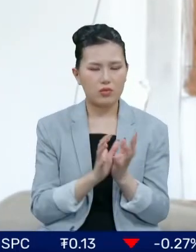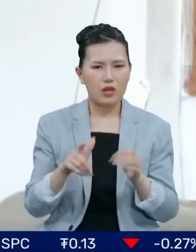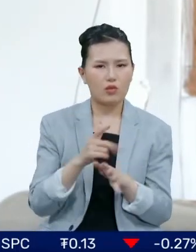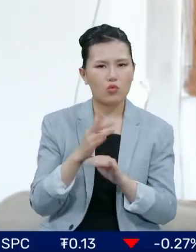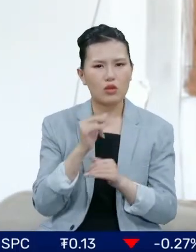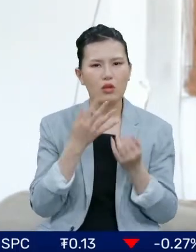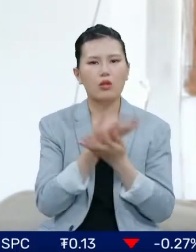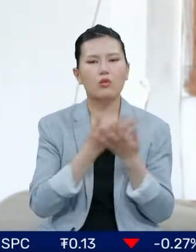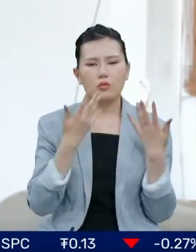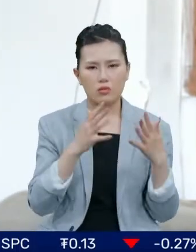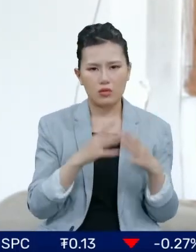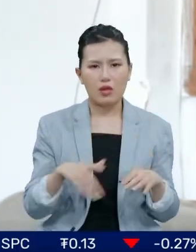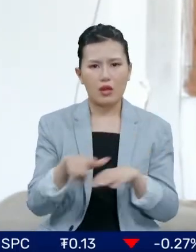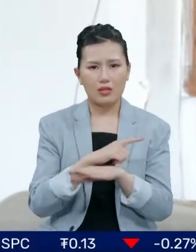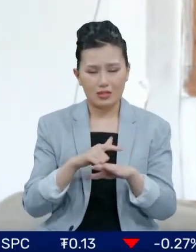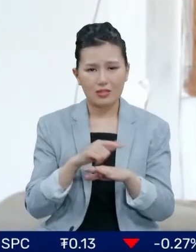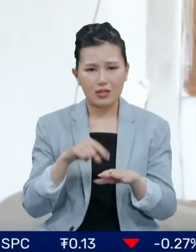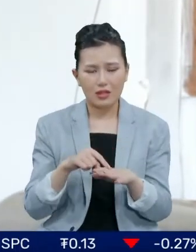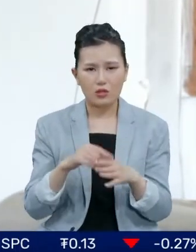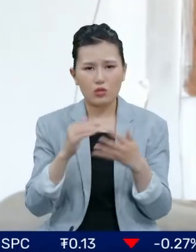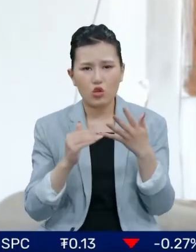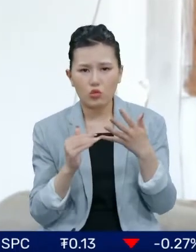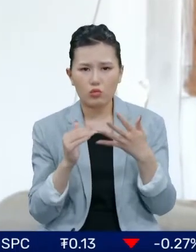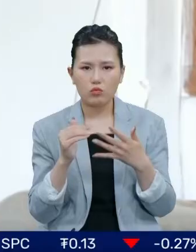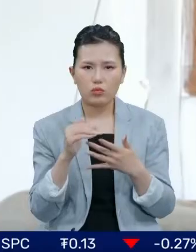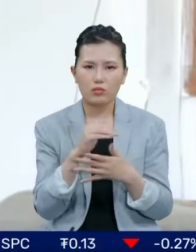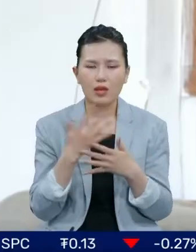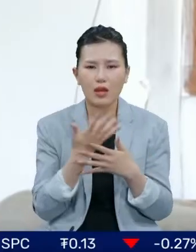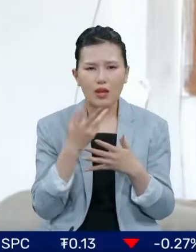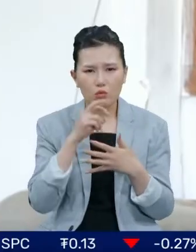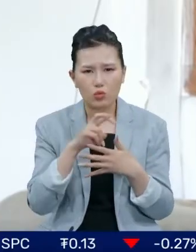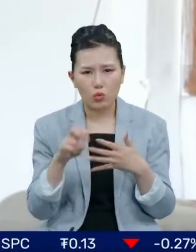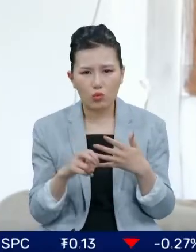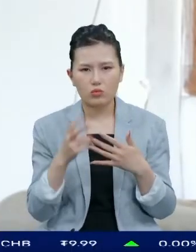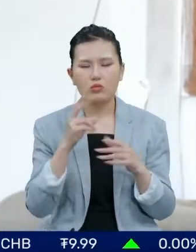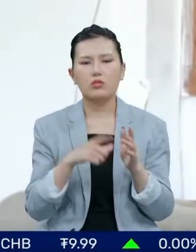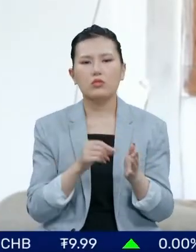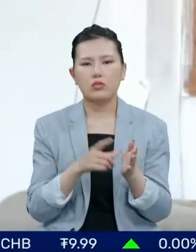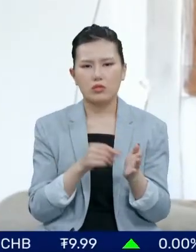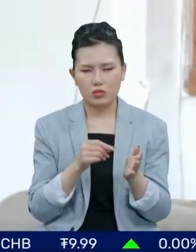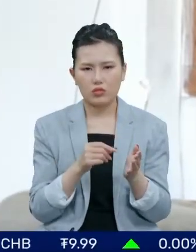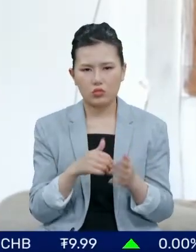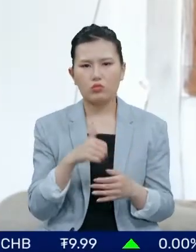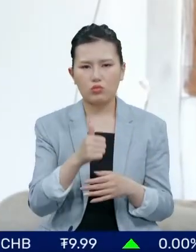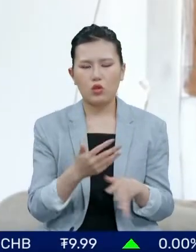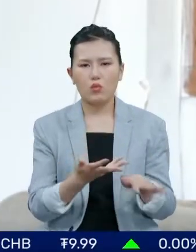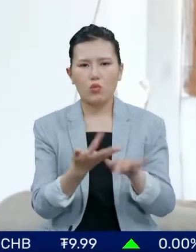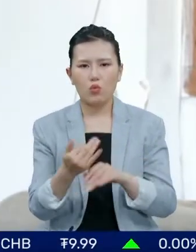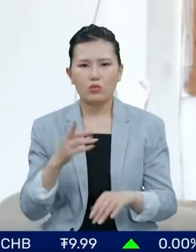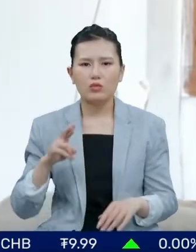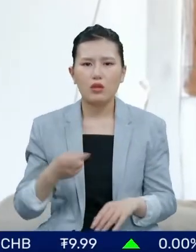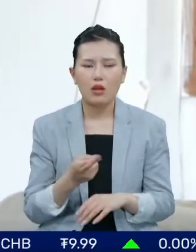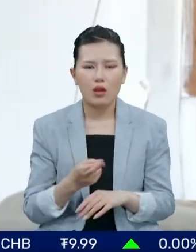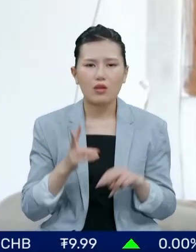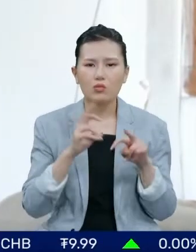хэмжээнд хүрсэн байгааг олж тогтоох хэрэгтэй байгаа юм. Газрын доорлолт цөлжилтийн нөхцөл байдал, үе шат гол нөлөөлөгч хүчин зүйлс, учир шалтгааныг